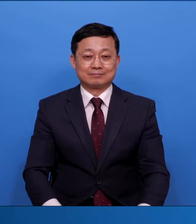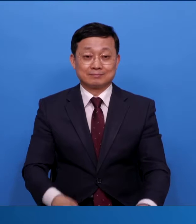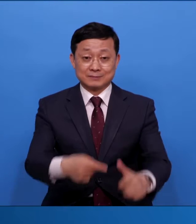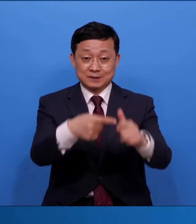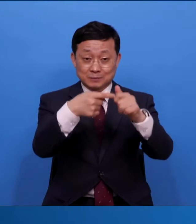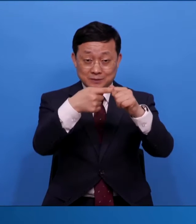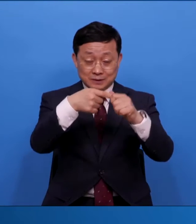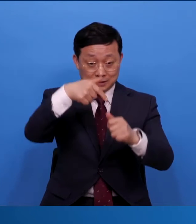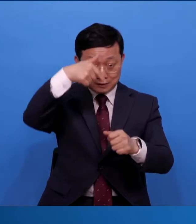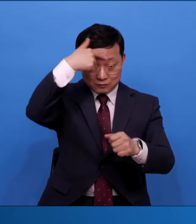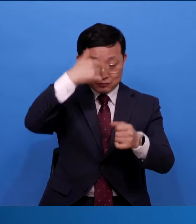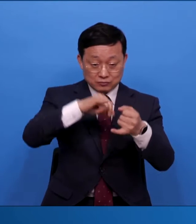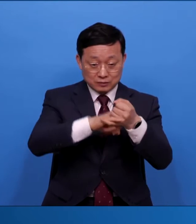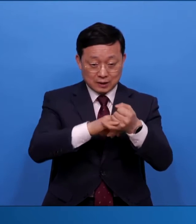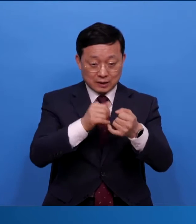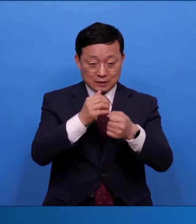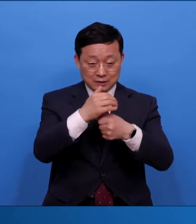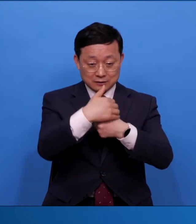구약 시대도 보면요,